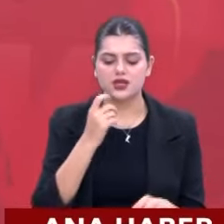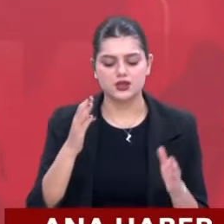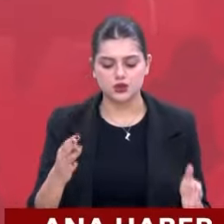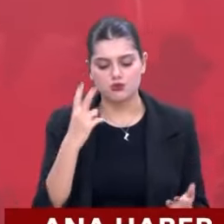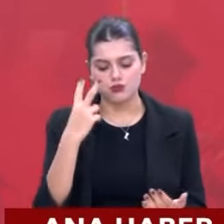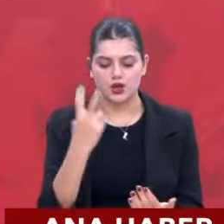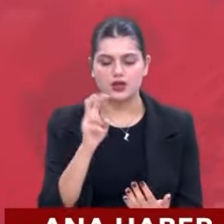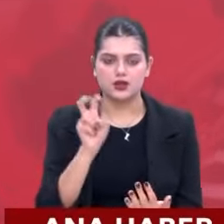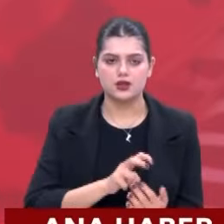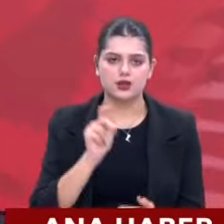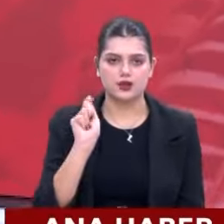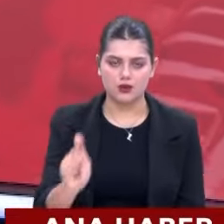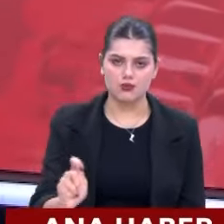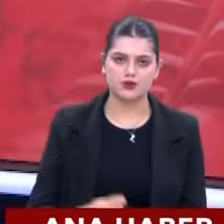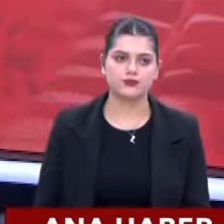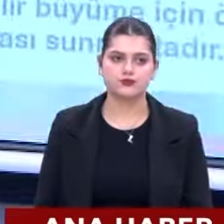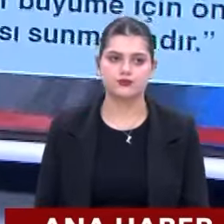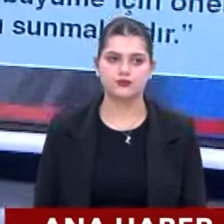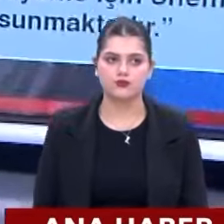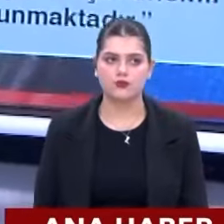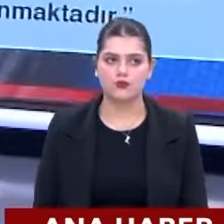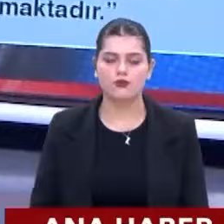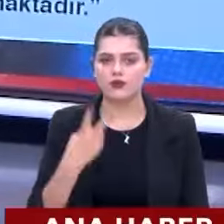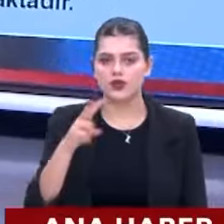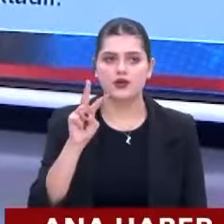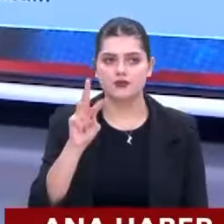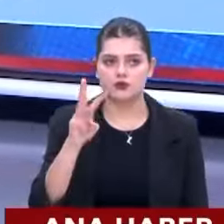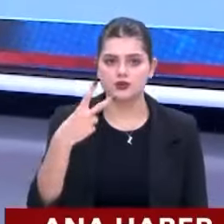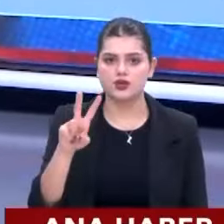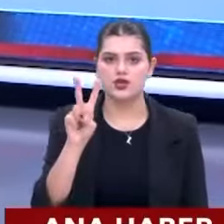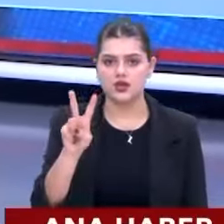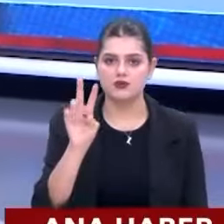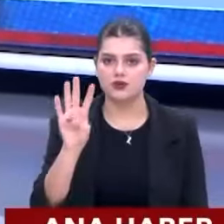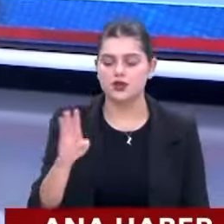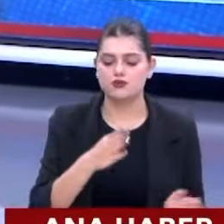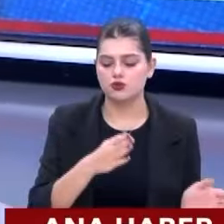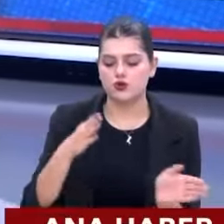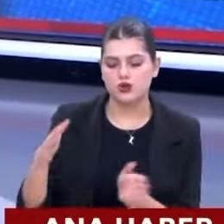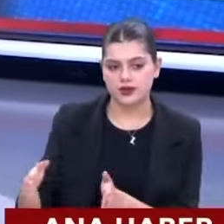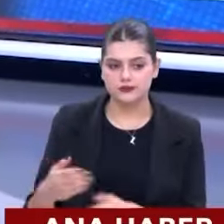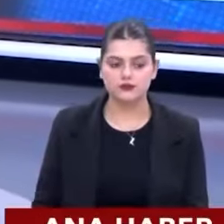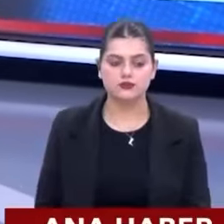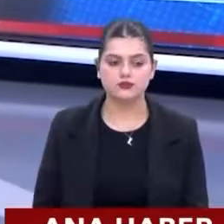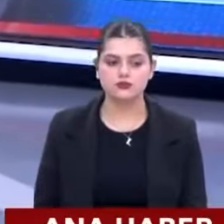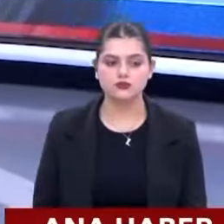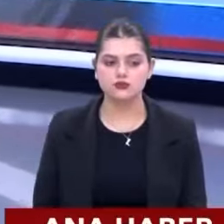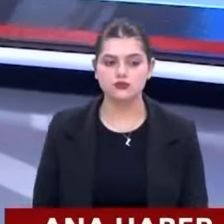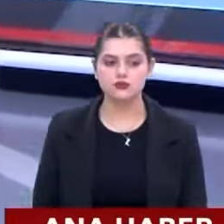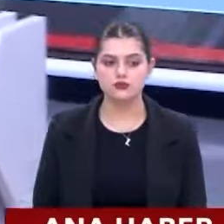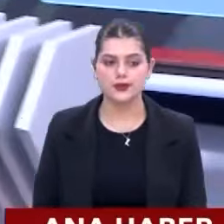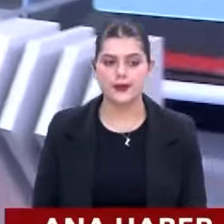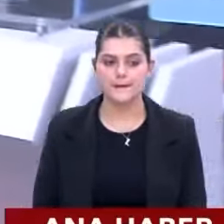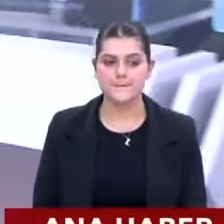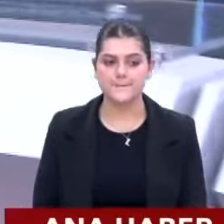bir bakalım hemen. Evet, orta vadeli planla ilişkin ekonomistler neler söylüyor? 2023'ten 2024'e kadar gelinen süre